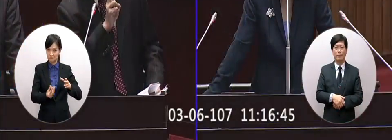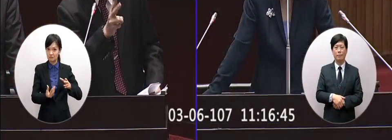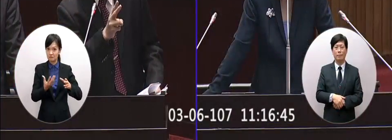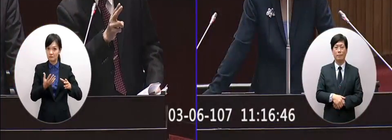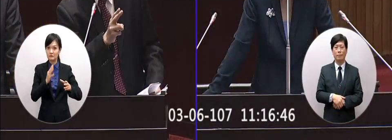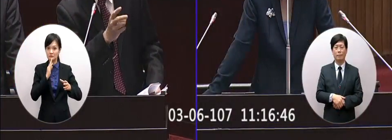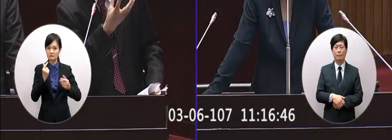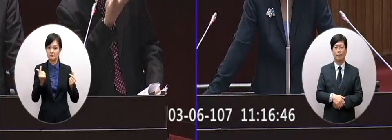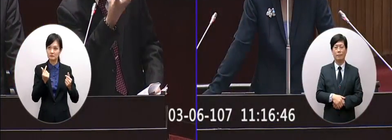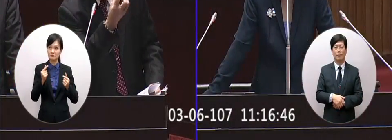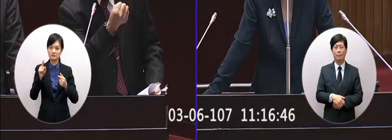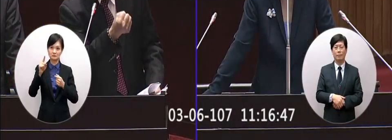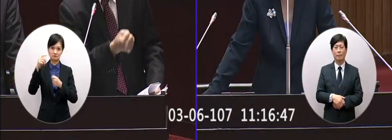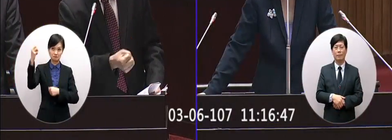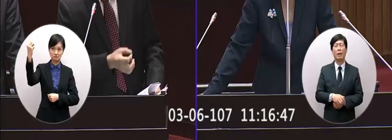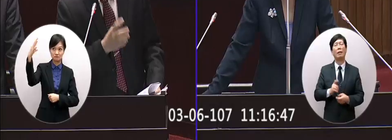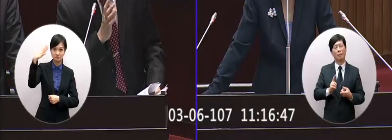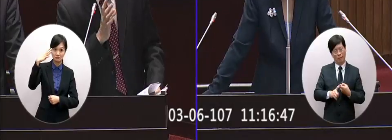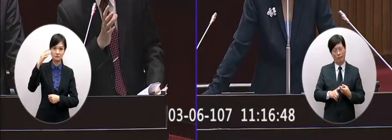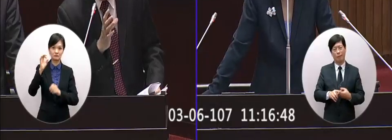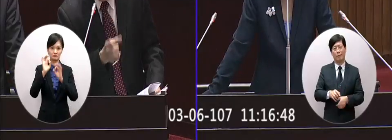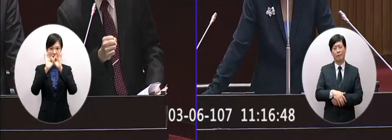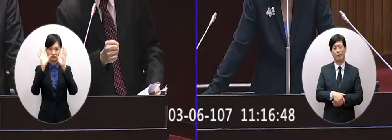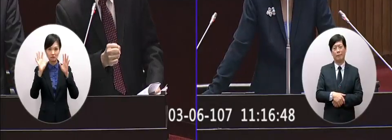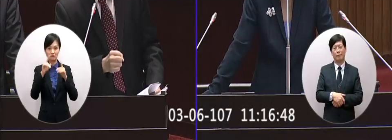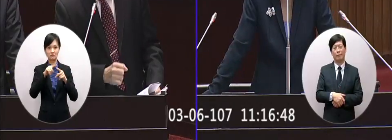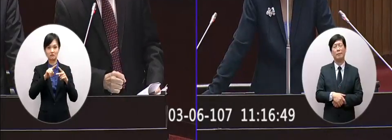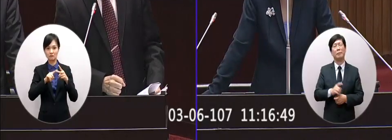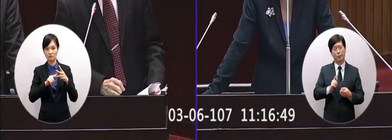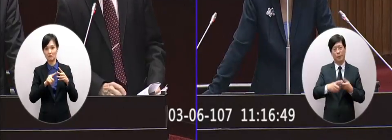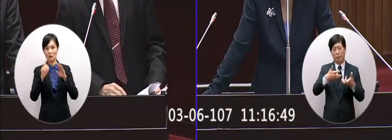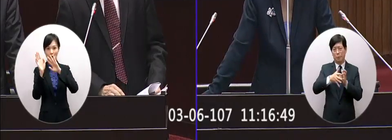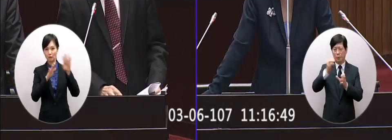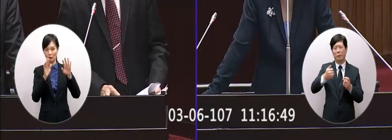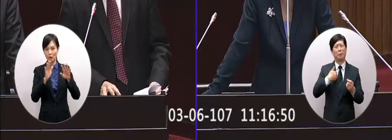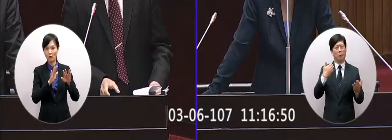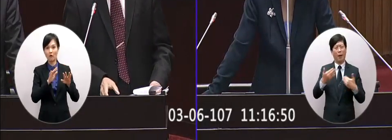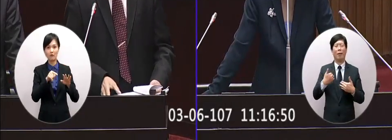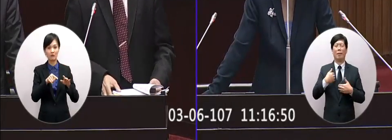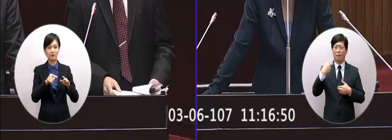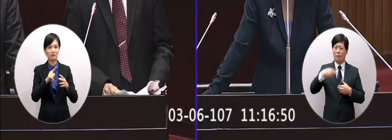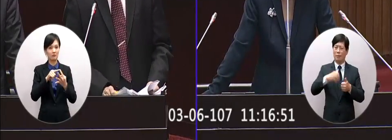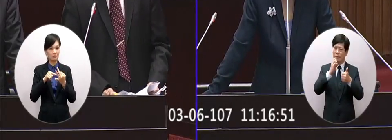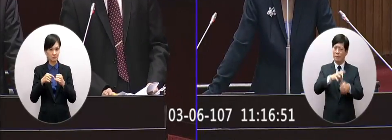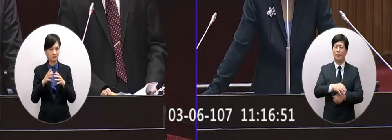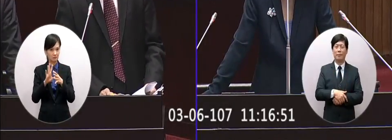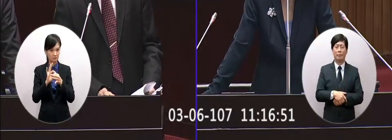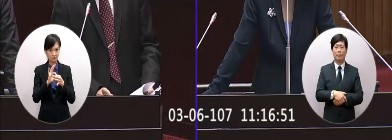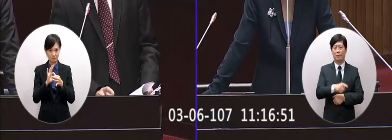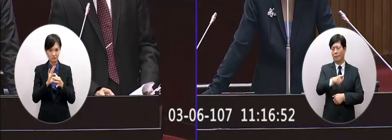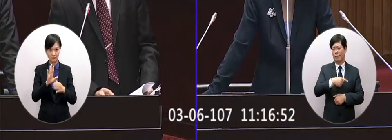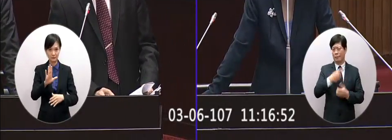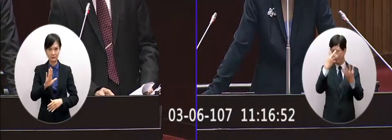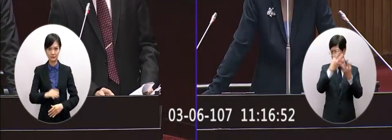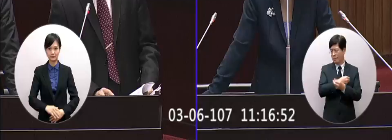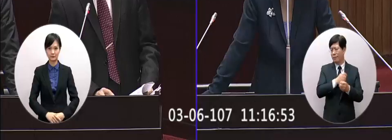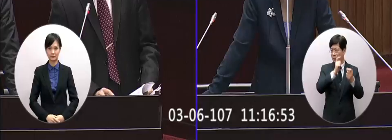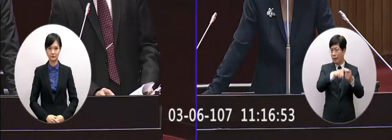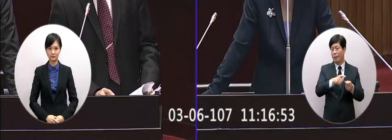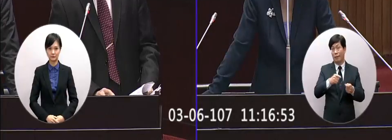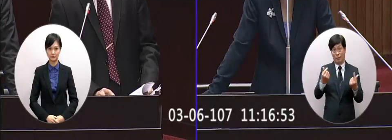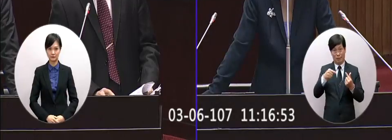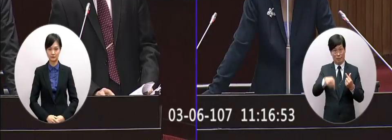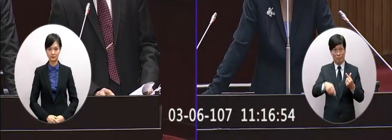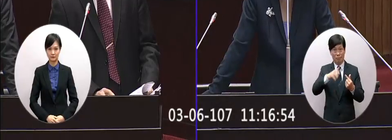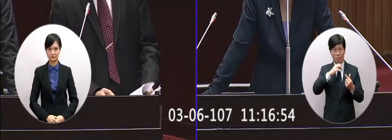说跟太阳的光， 对啦，所以 还有跟风力。 部长，我很清楚，所以我现在在告诉你，你搞错方向，你把这